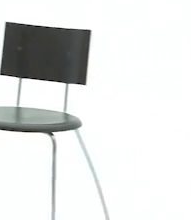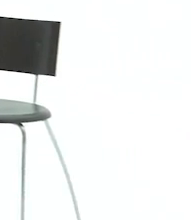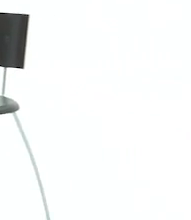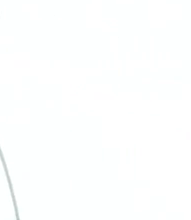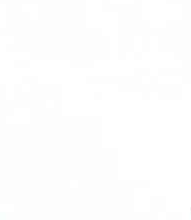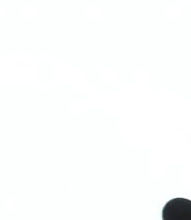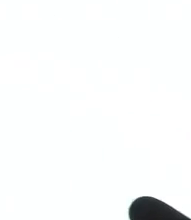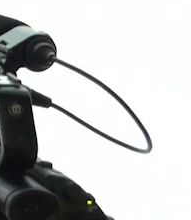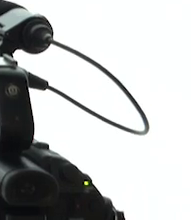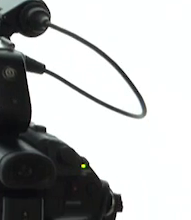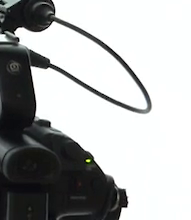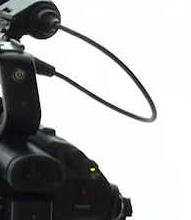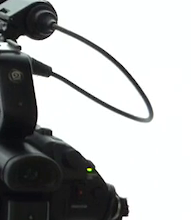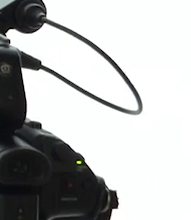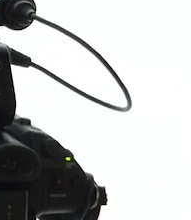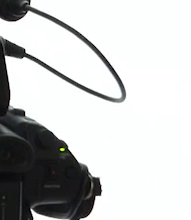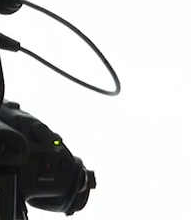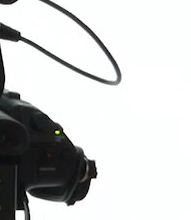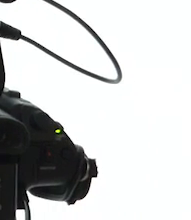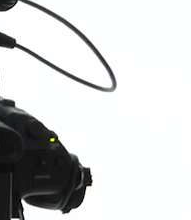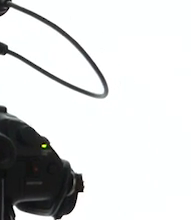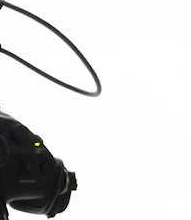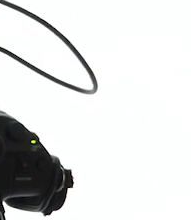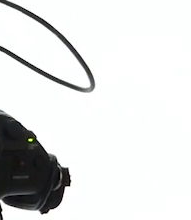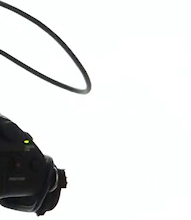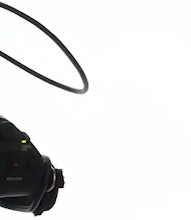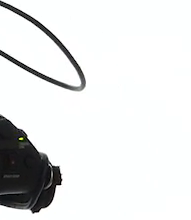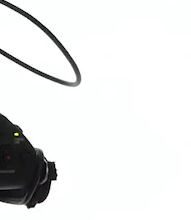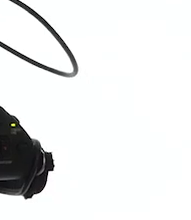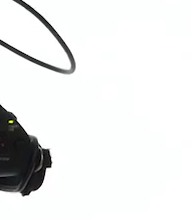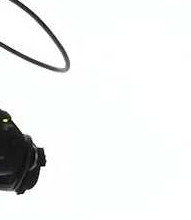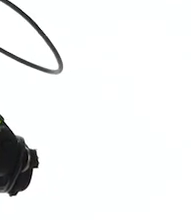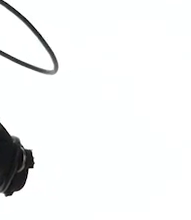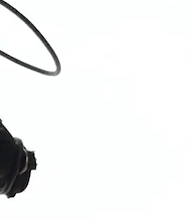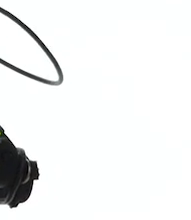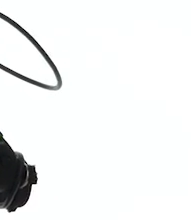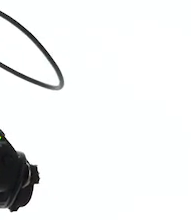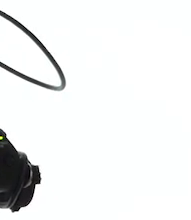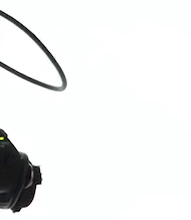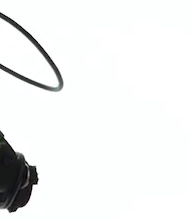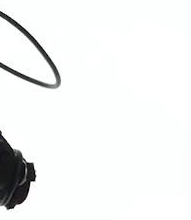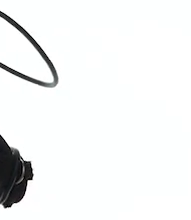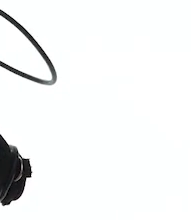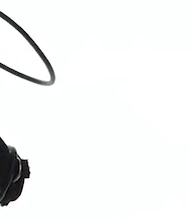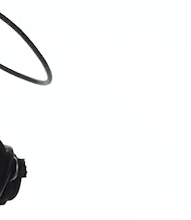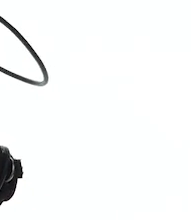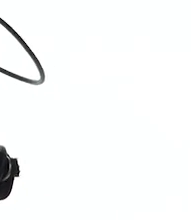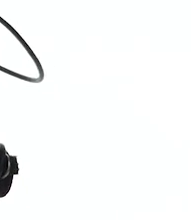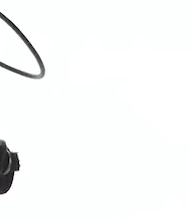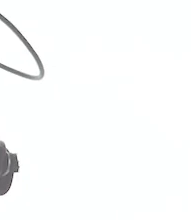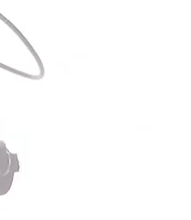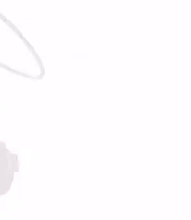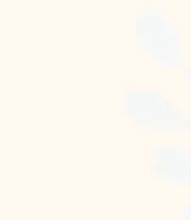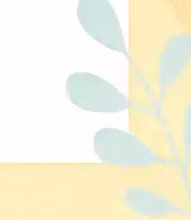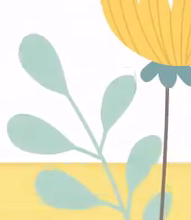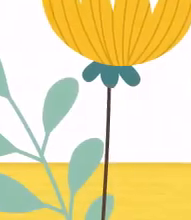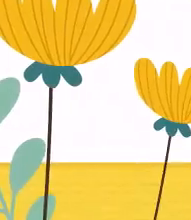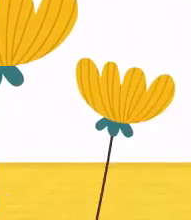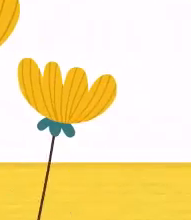강사가 스튜디오에 들어와 의자에 앉는다. 아이고, 의자가 덥네. 네.